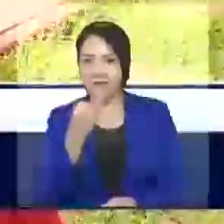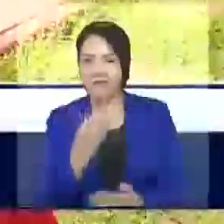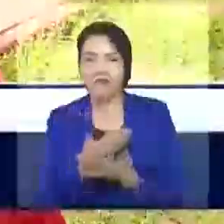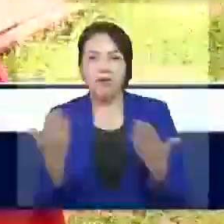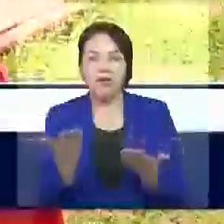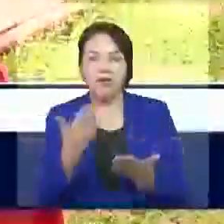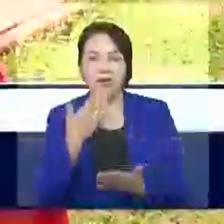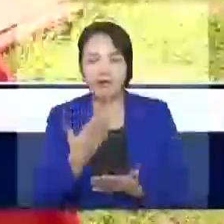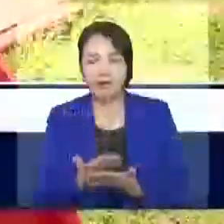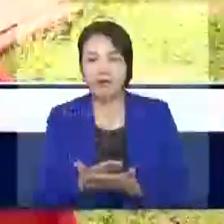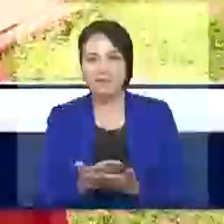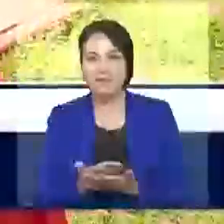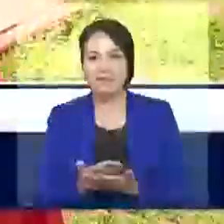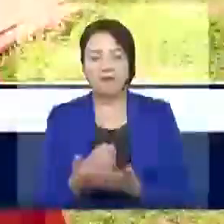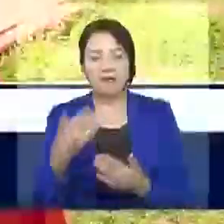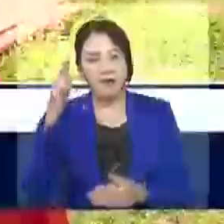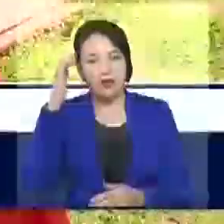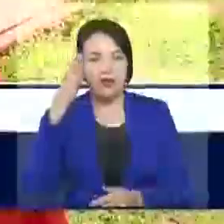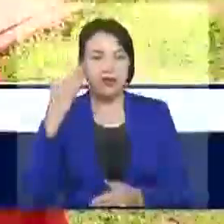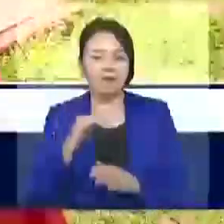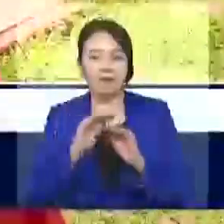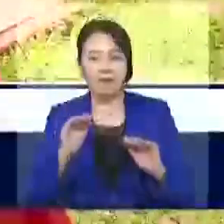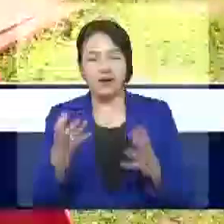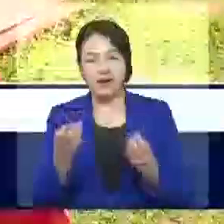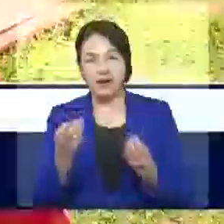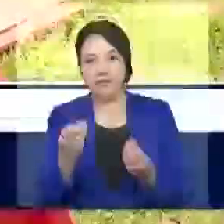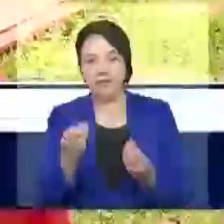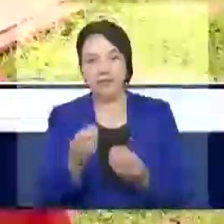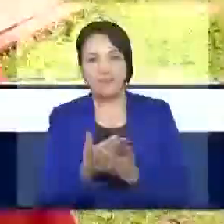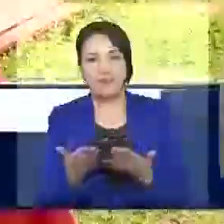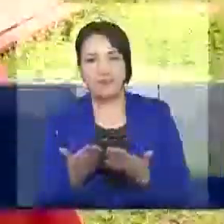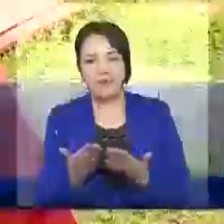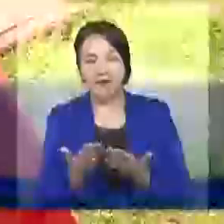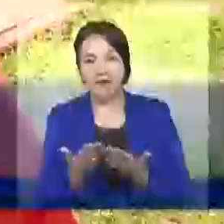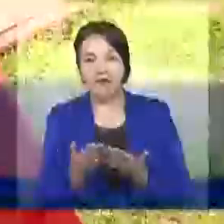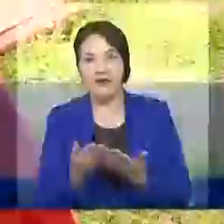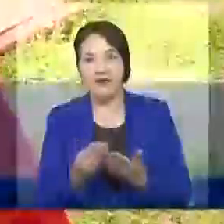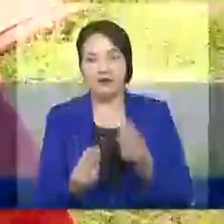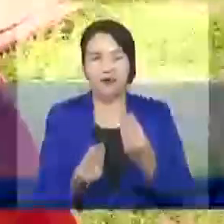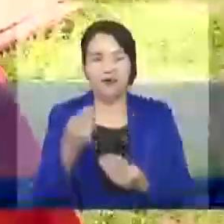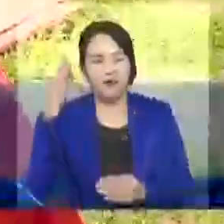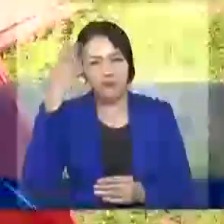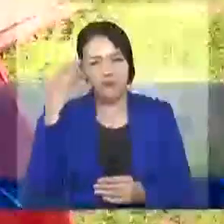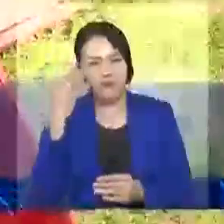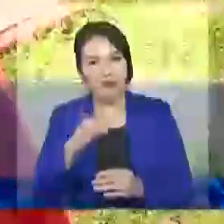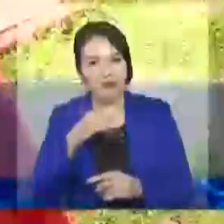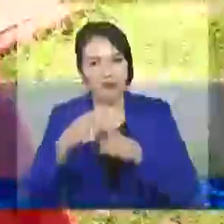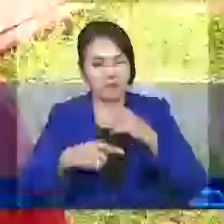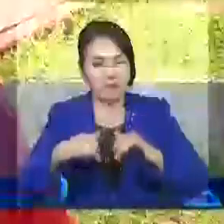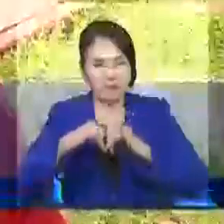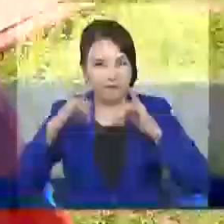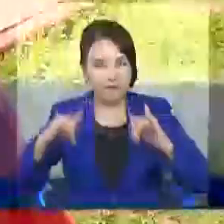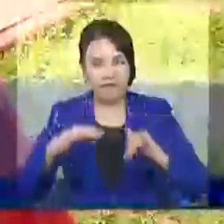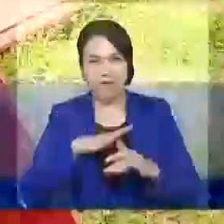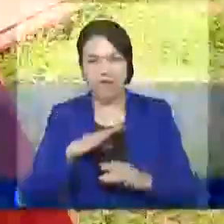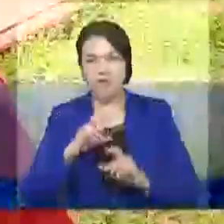қалай жүреді, мынау қалай жүреді деп. Мен ойлаймын, әрине, ол балдардың тағы да бір кішкене, біздер оларға деген бір кішкене бір ойна, ой туғызып, кішкене олардың ары қарай дамытып жатқан